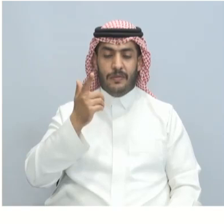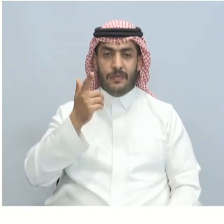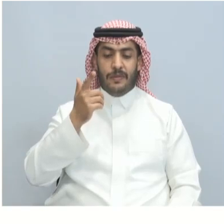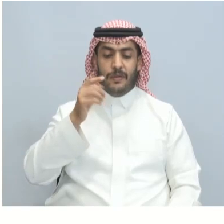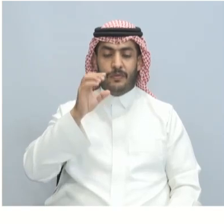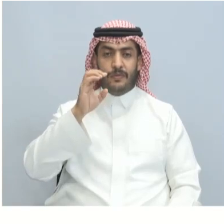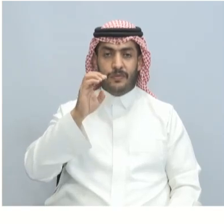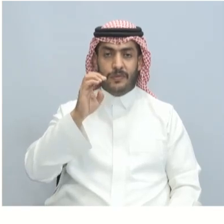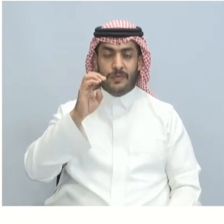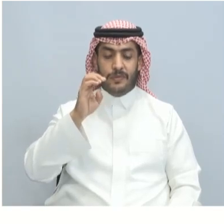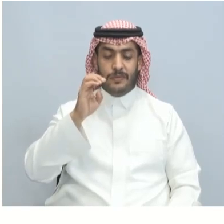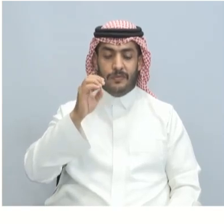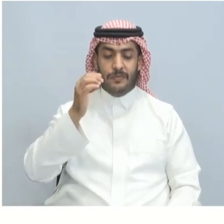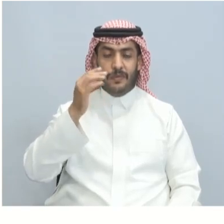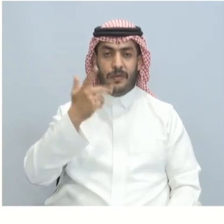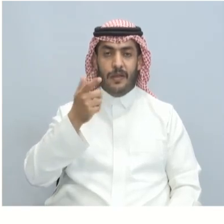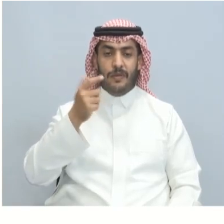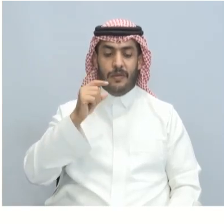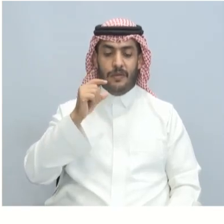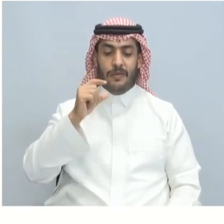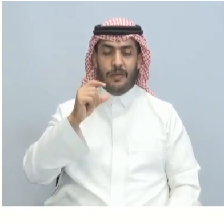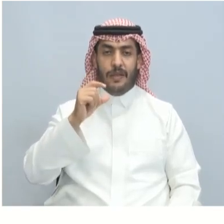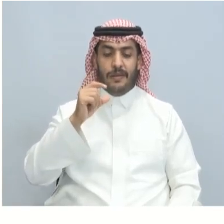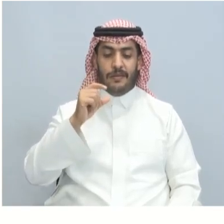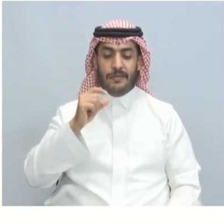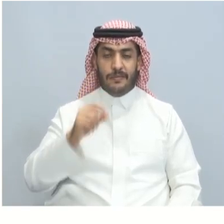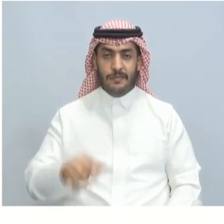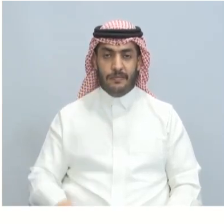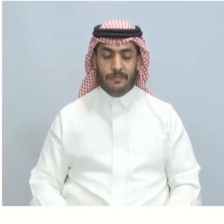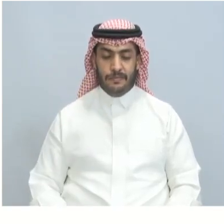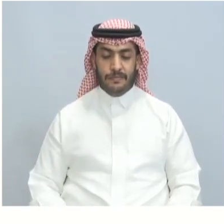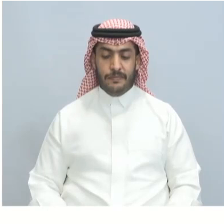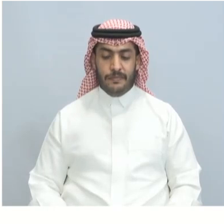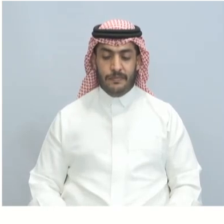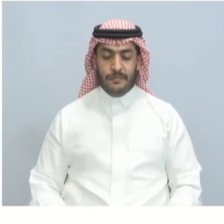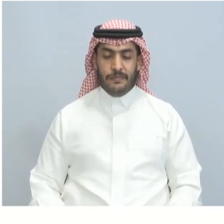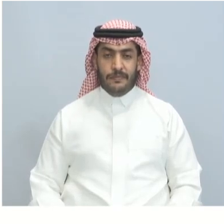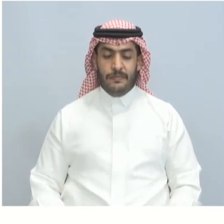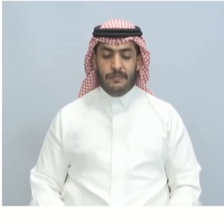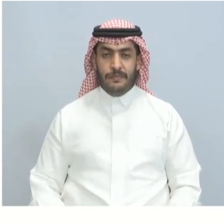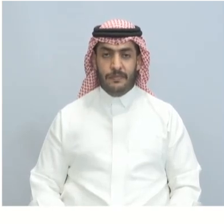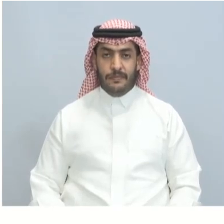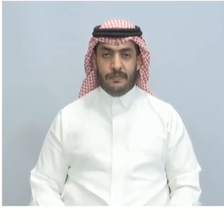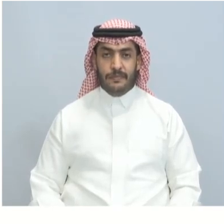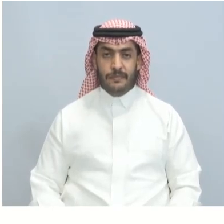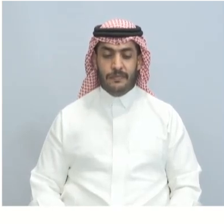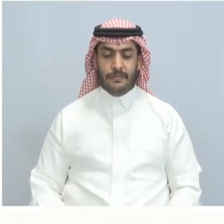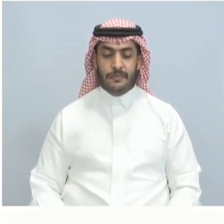وسالب 7 ام البديل ج سالب ا ووا ام البديل د 2 وسالب